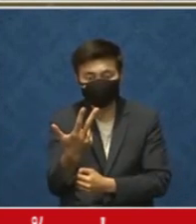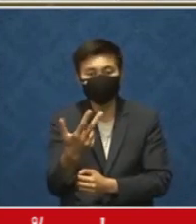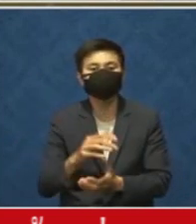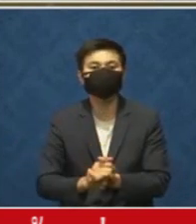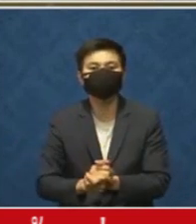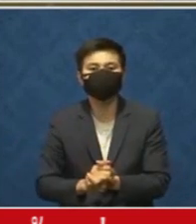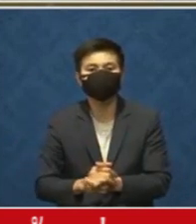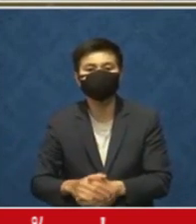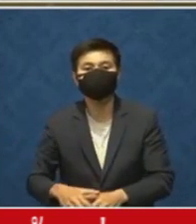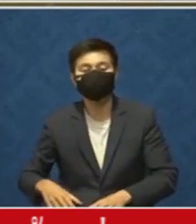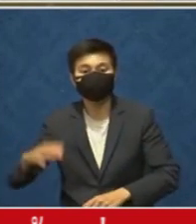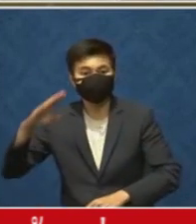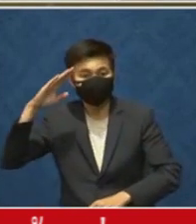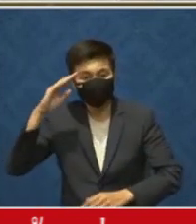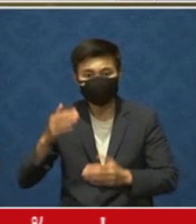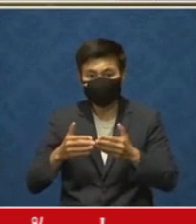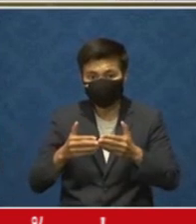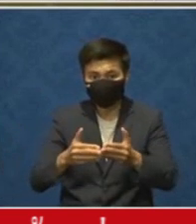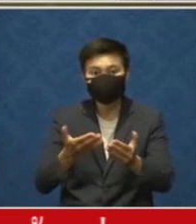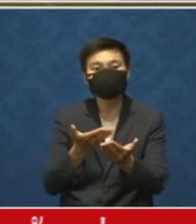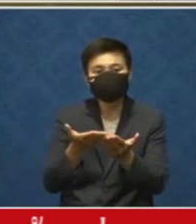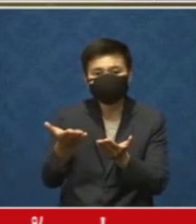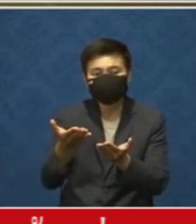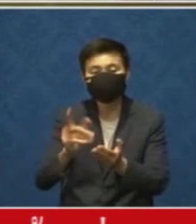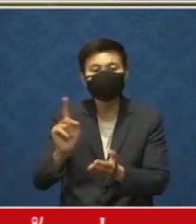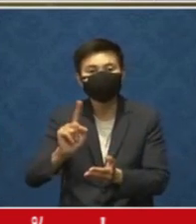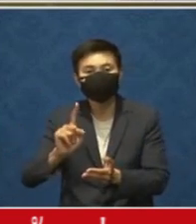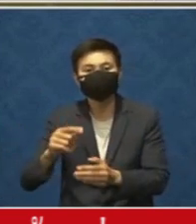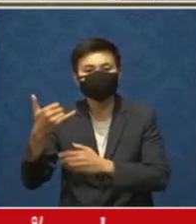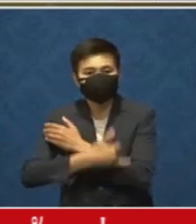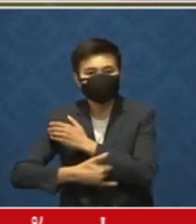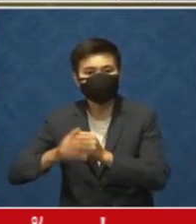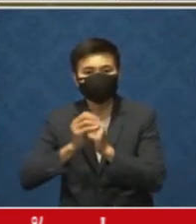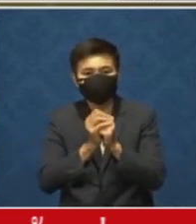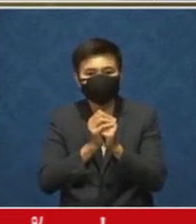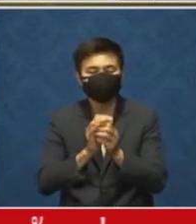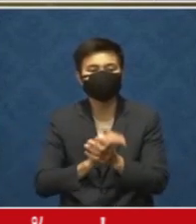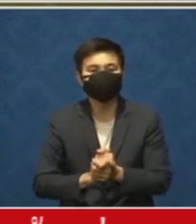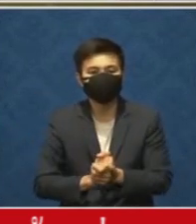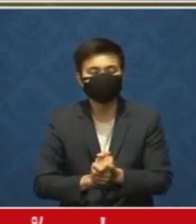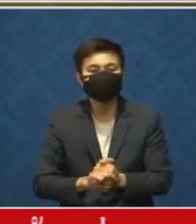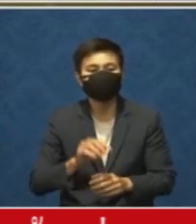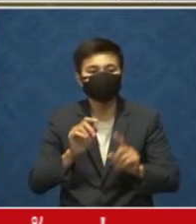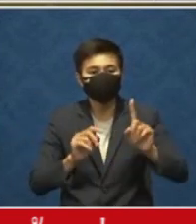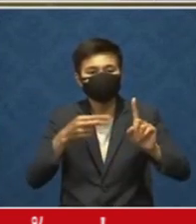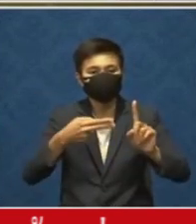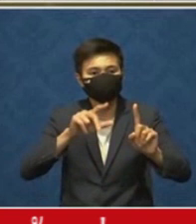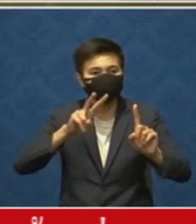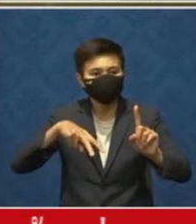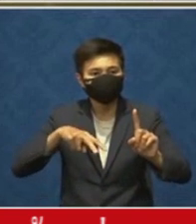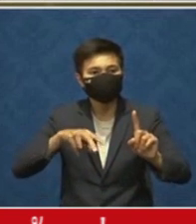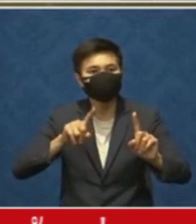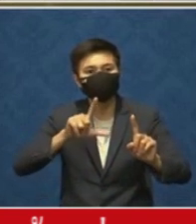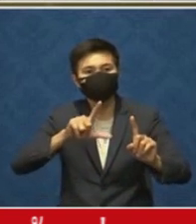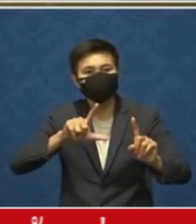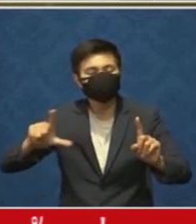ยได้จัดซื้อจากประเทศจีนลำที่1นะครับมูลค่า 12,424 ล้านเนี่ยอยู่ระหว่